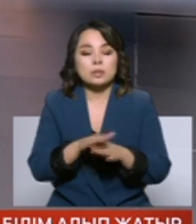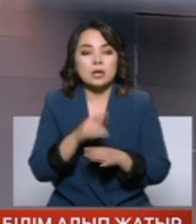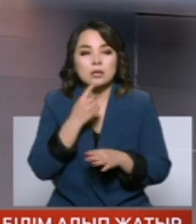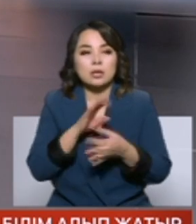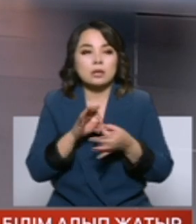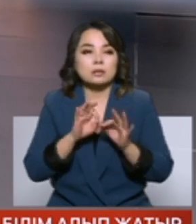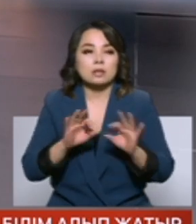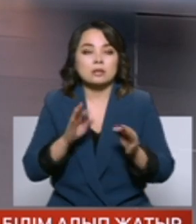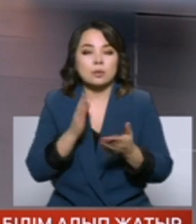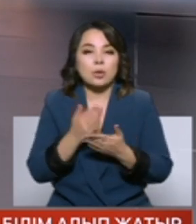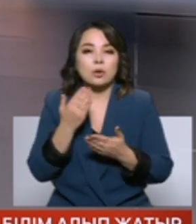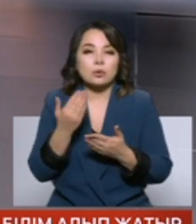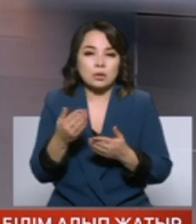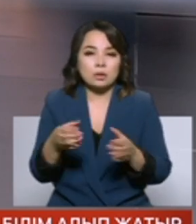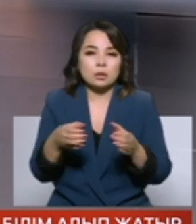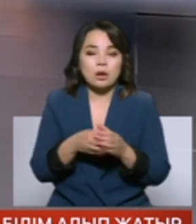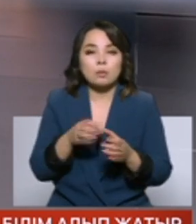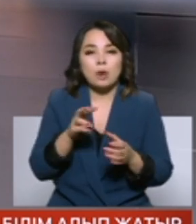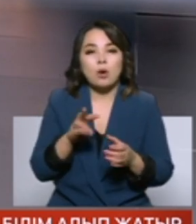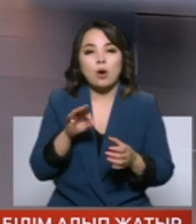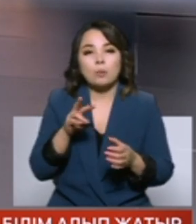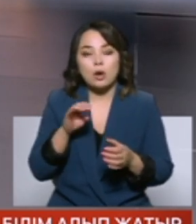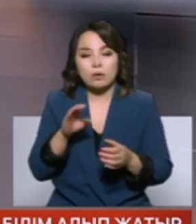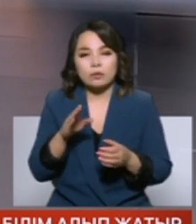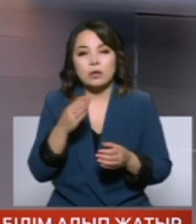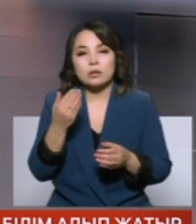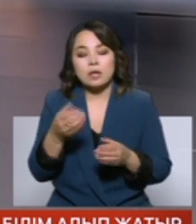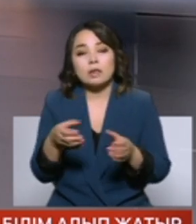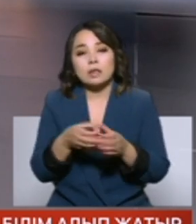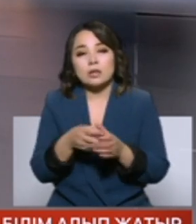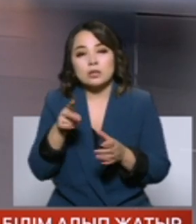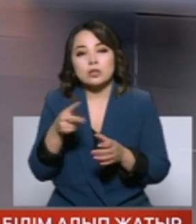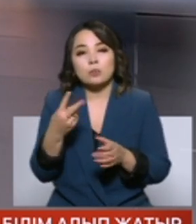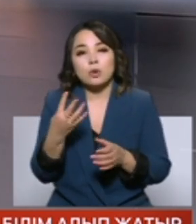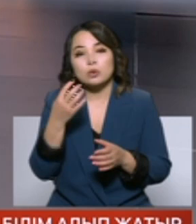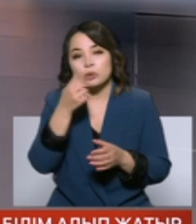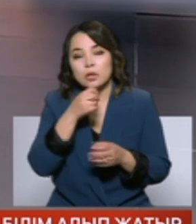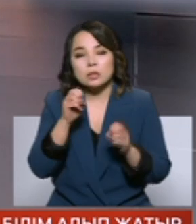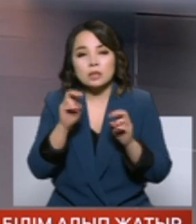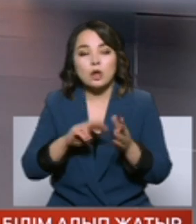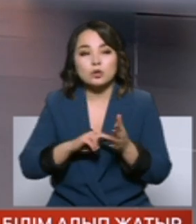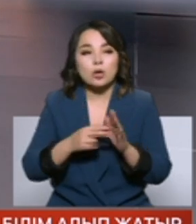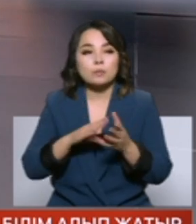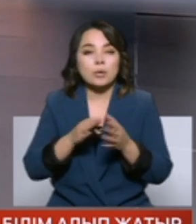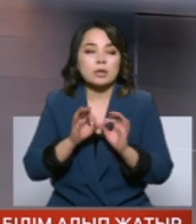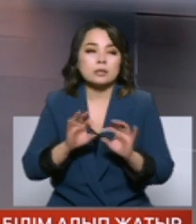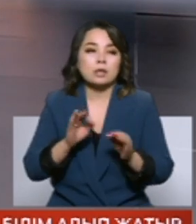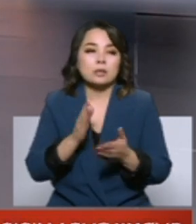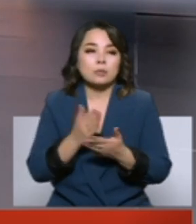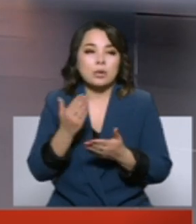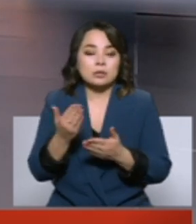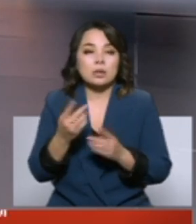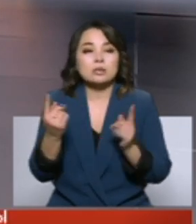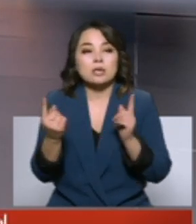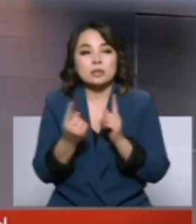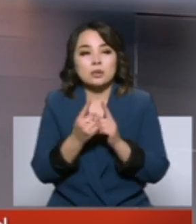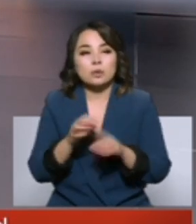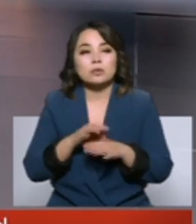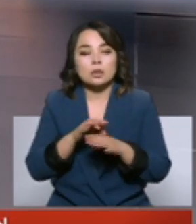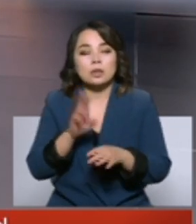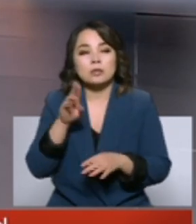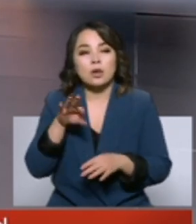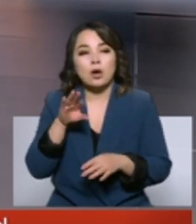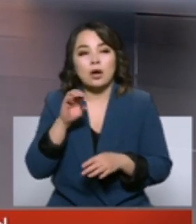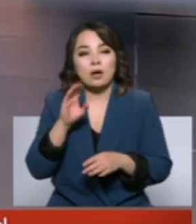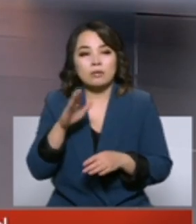есеп берді. Сонымен қатар Марат Омаров агенттіктің 2024 жылға арналған жоспары жайында айтты. Кездесу соңында Қасым